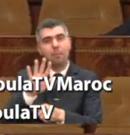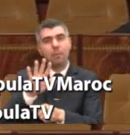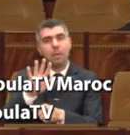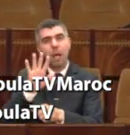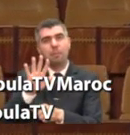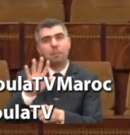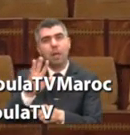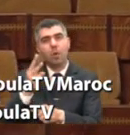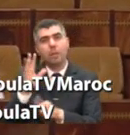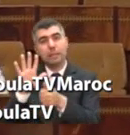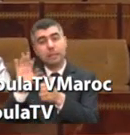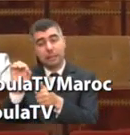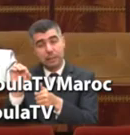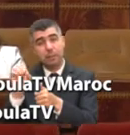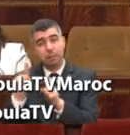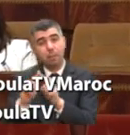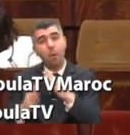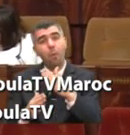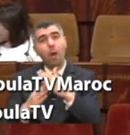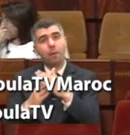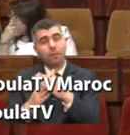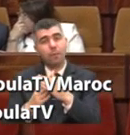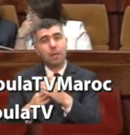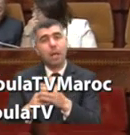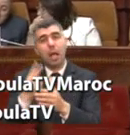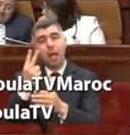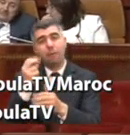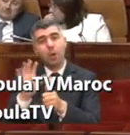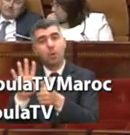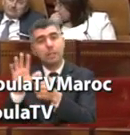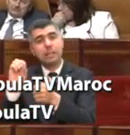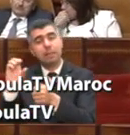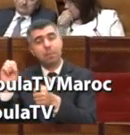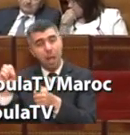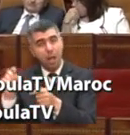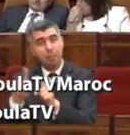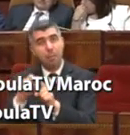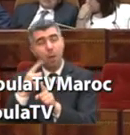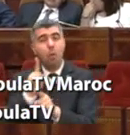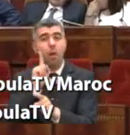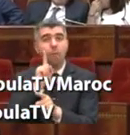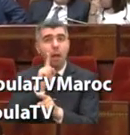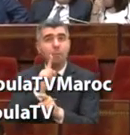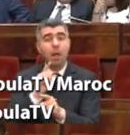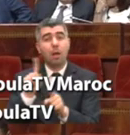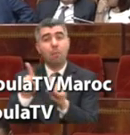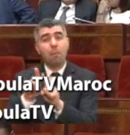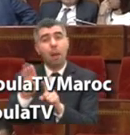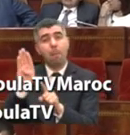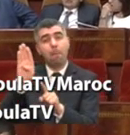بينهم 230 تلميذة، في السلك الإعدادي 2600 تلميذ من بينهم 1600 أنثى، في السلك الثانوي